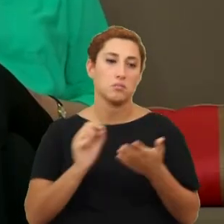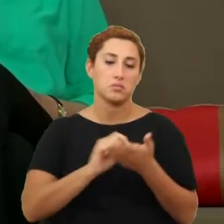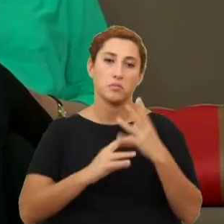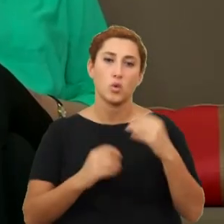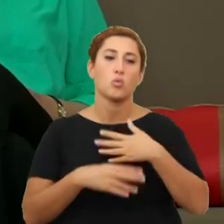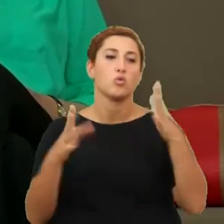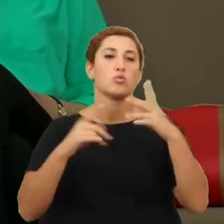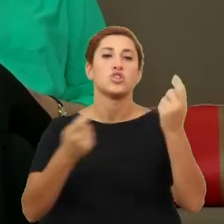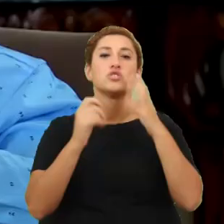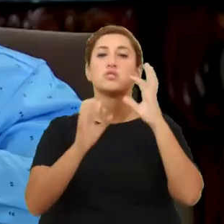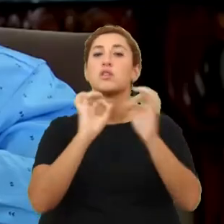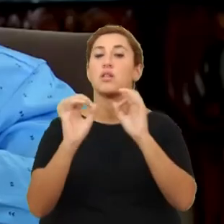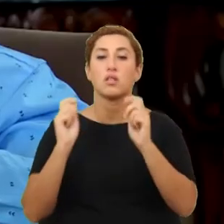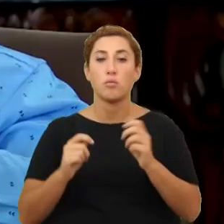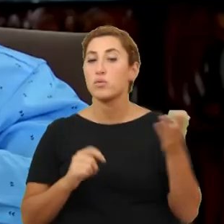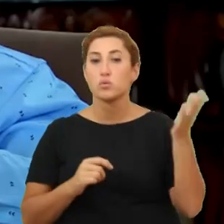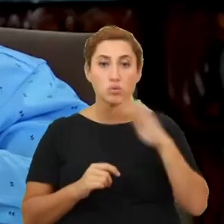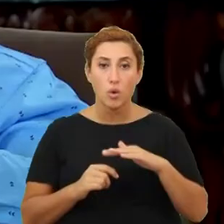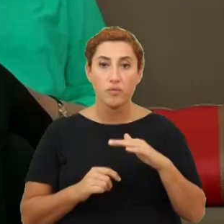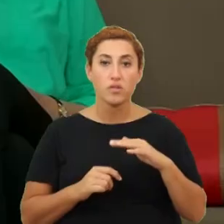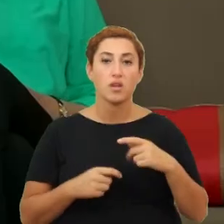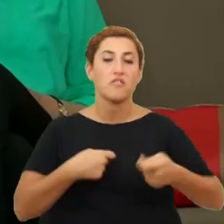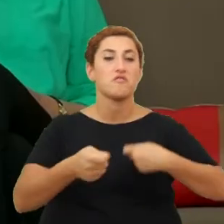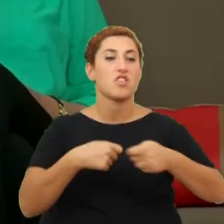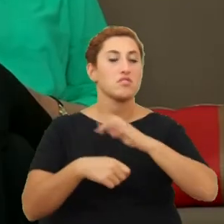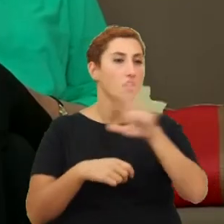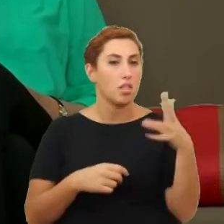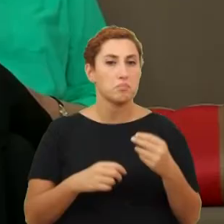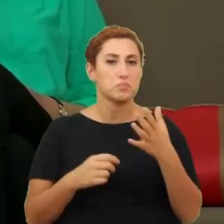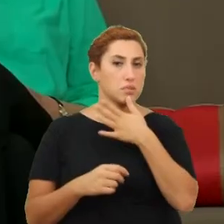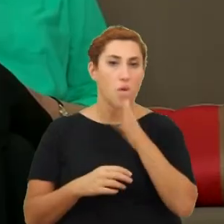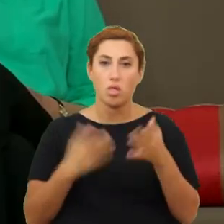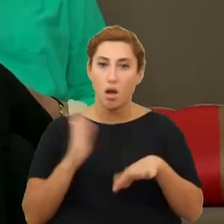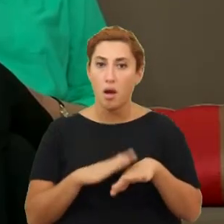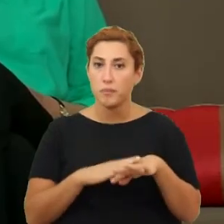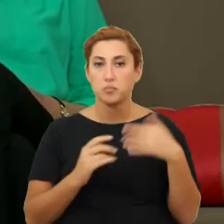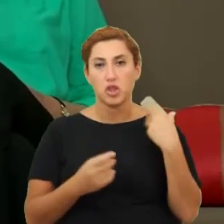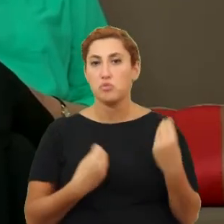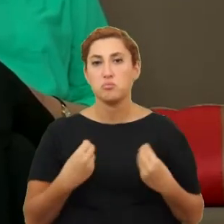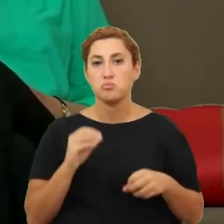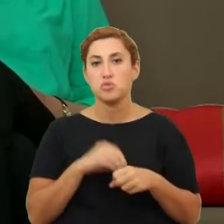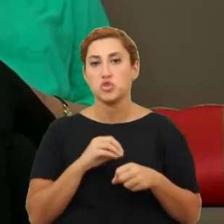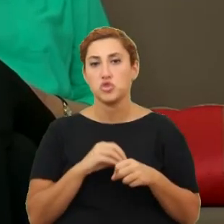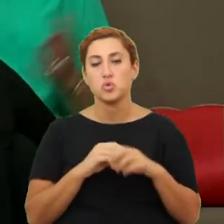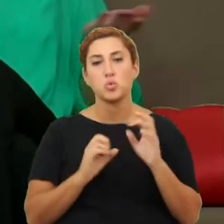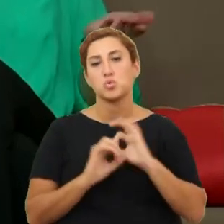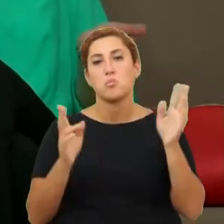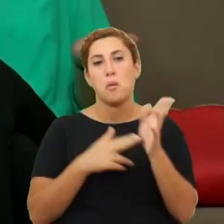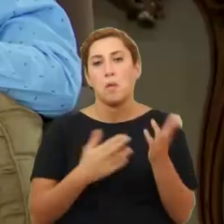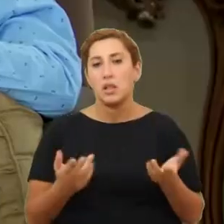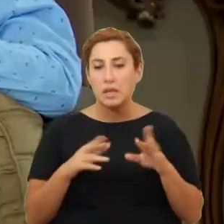koca şirketleri denetiyor. Sonra finans piyasasına hakim. Daha ne olsun? Benim için yani kılçıksız